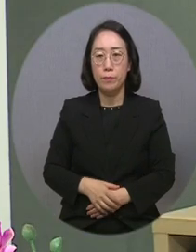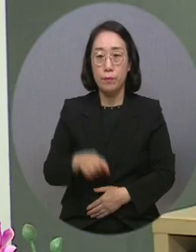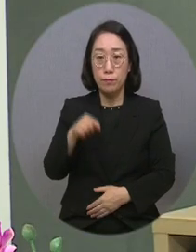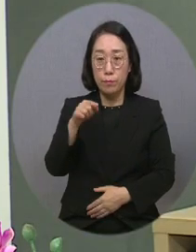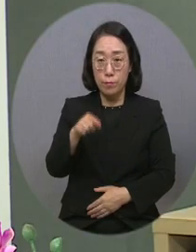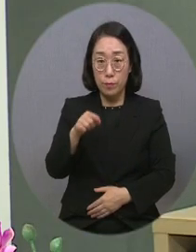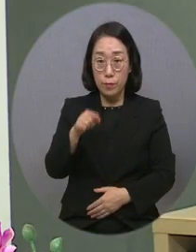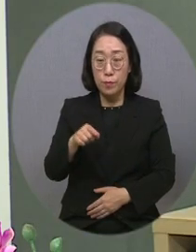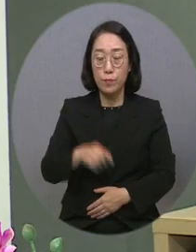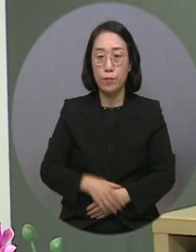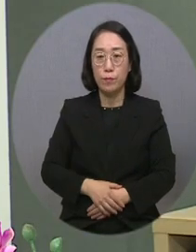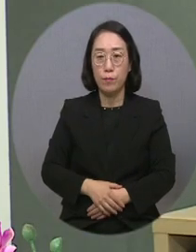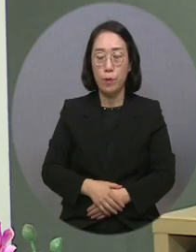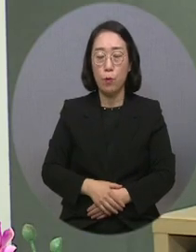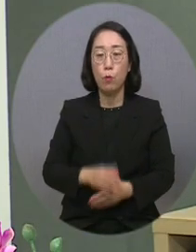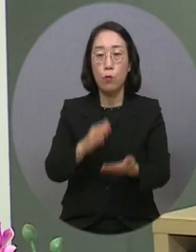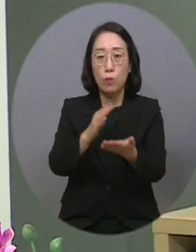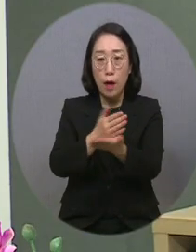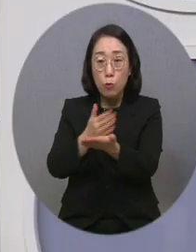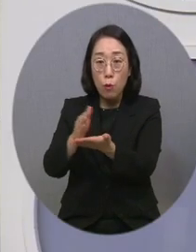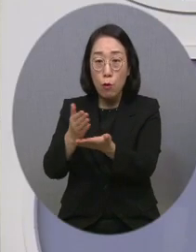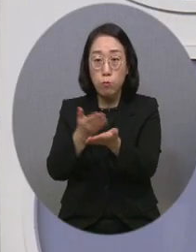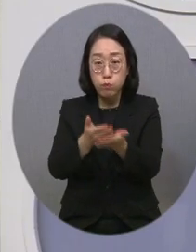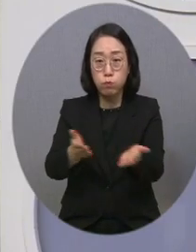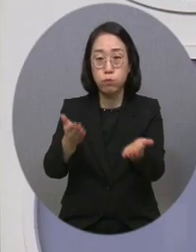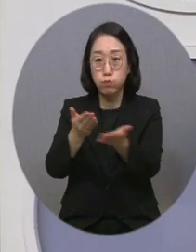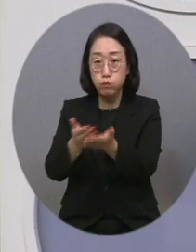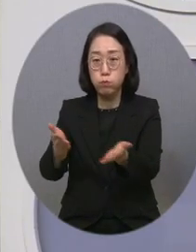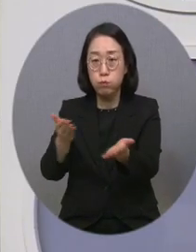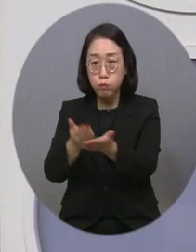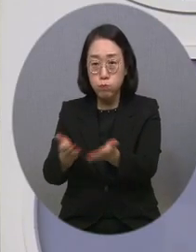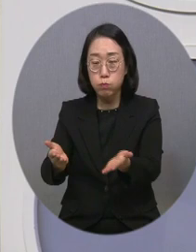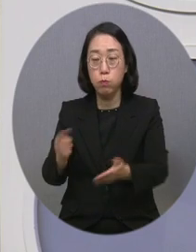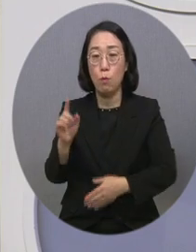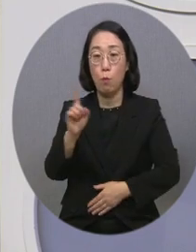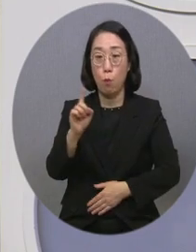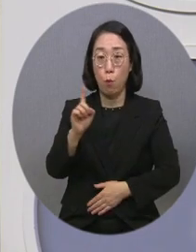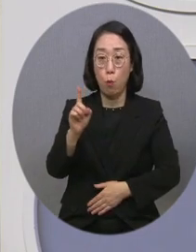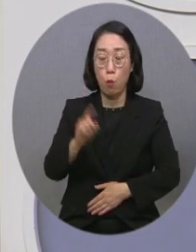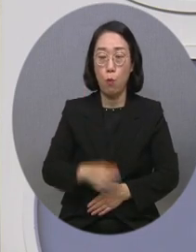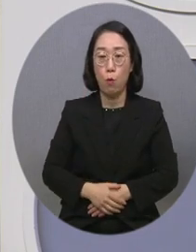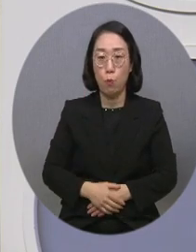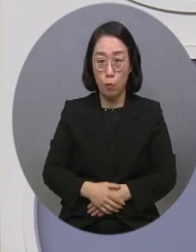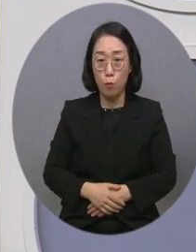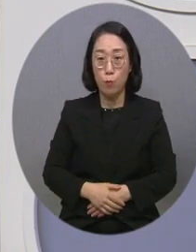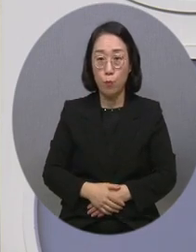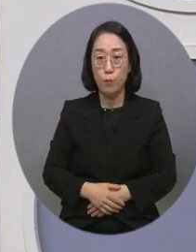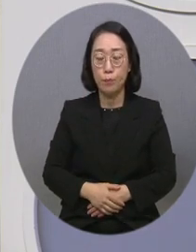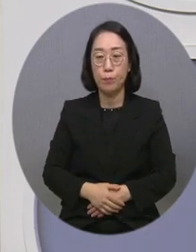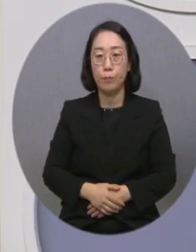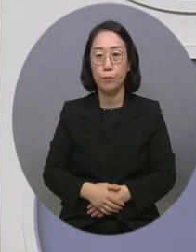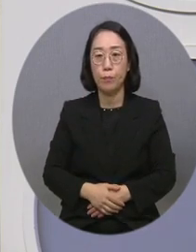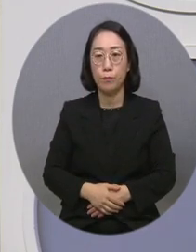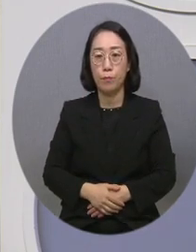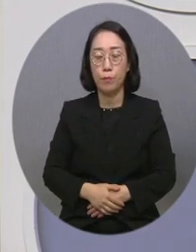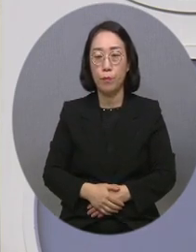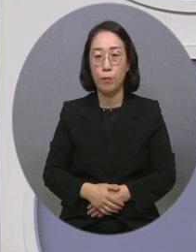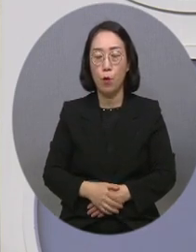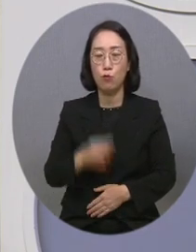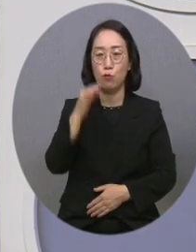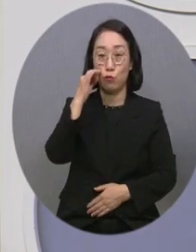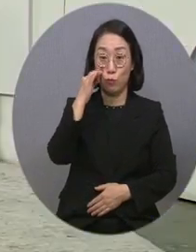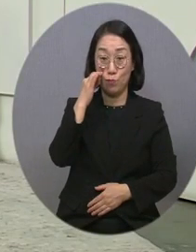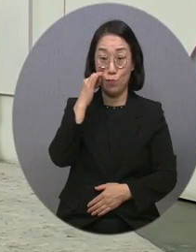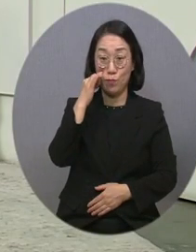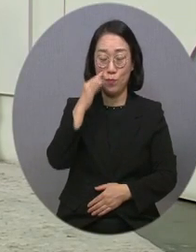거기에 이제 배분을 그러면 어떠한 그런 분야에 많이 했냐 이제 이런 게 좀 궁금하죠. 예,